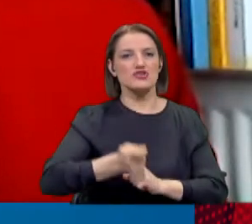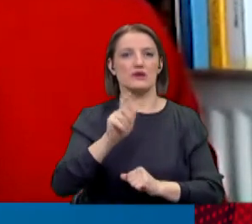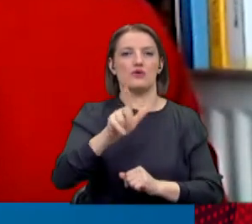dersiniz